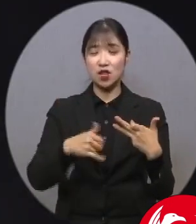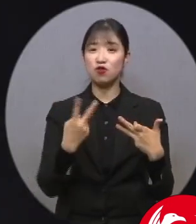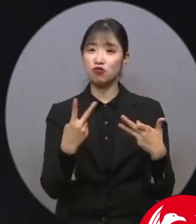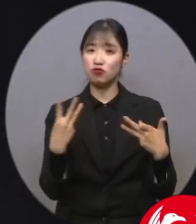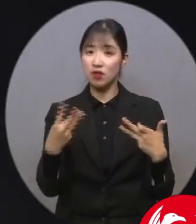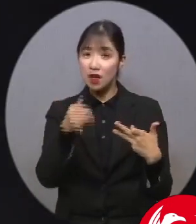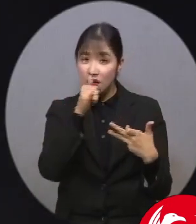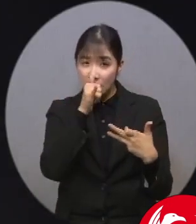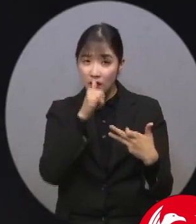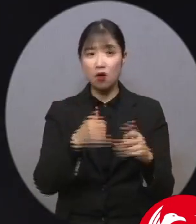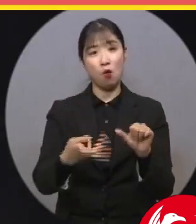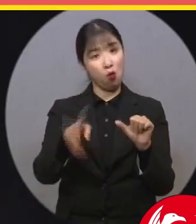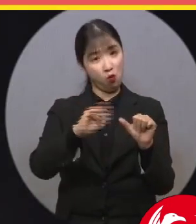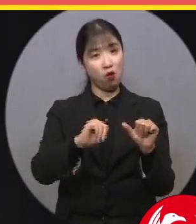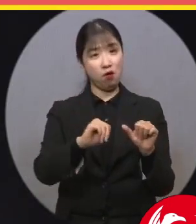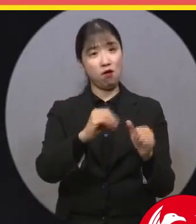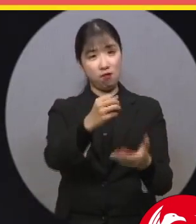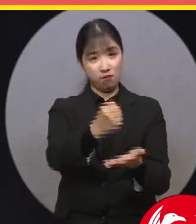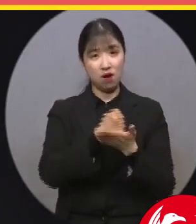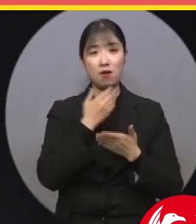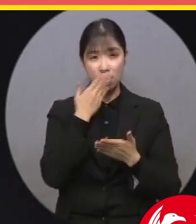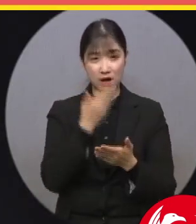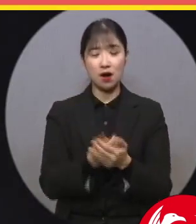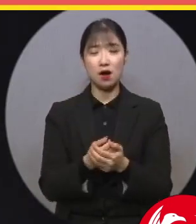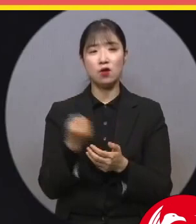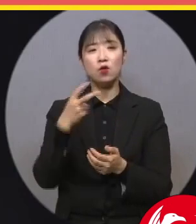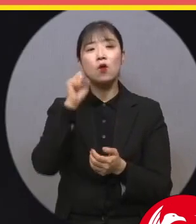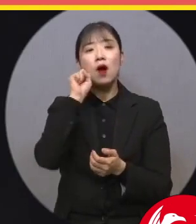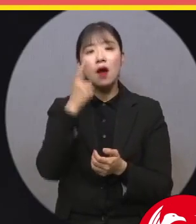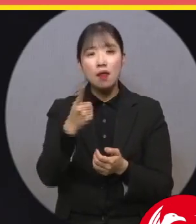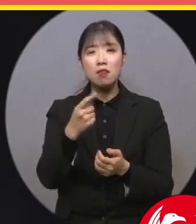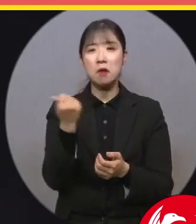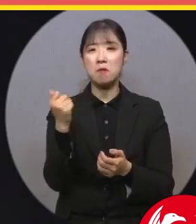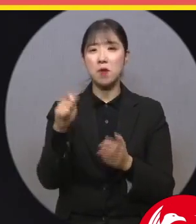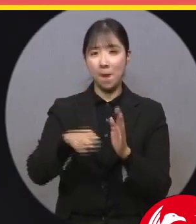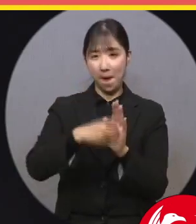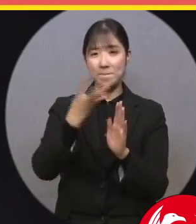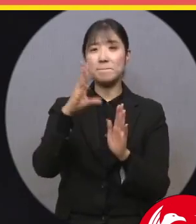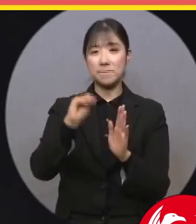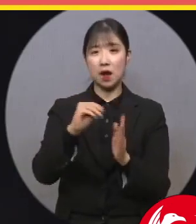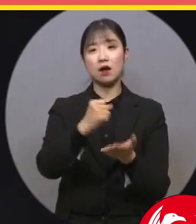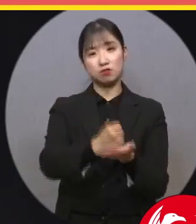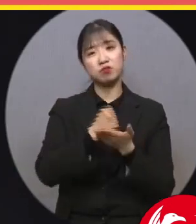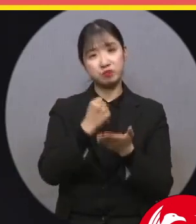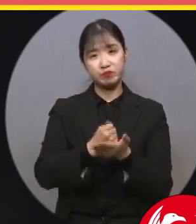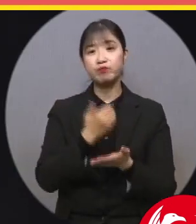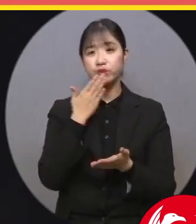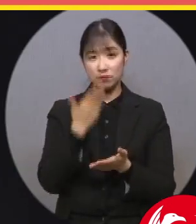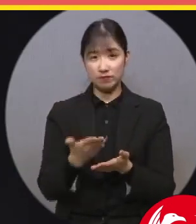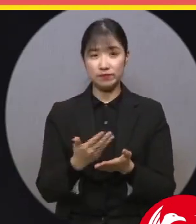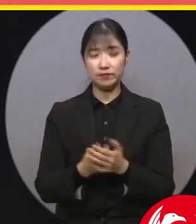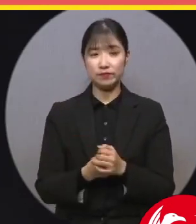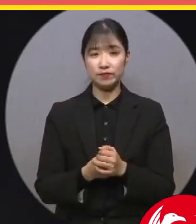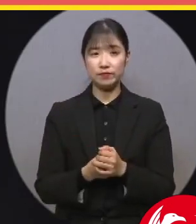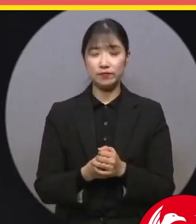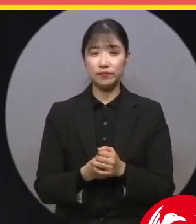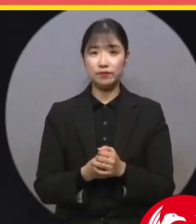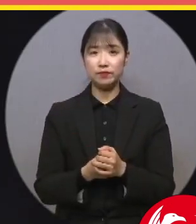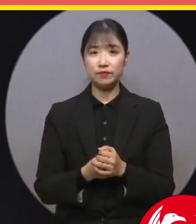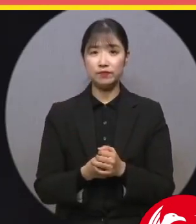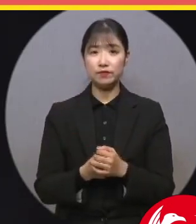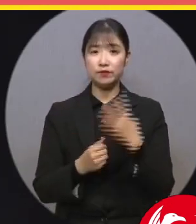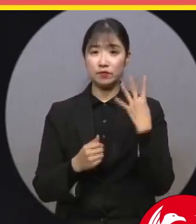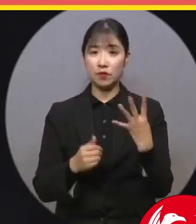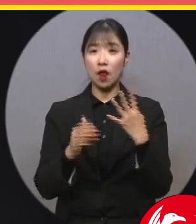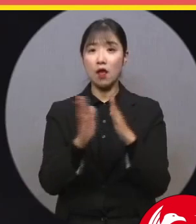명 있는 집은 한 5억이 들어오죠. 한 달에 몇백만 원씩 들어옵니다. 한 600만 원 뭐 이렇게 들어오죠.